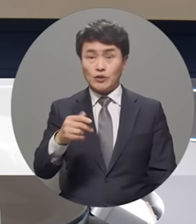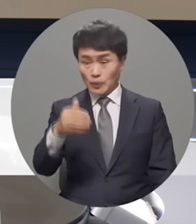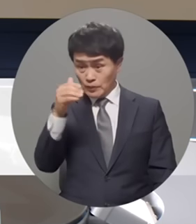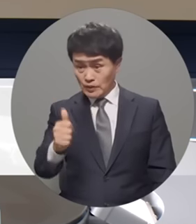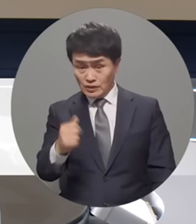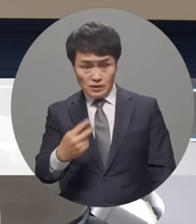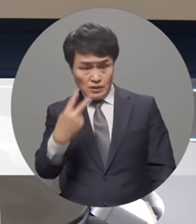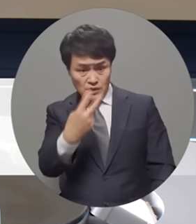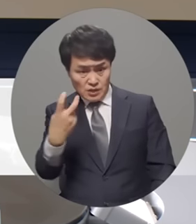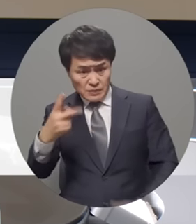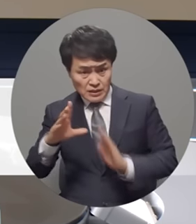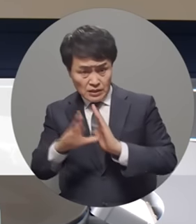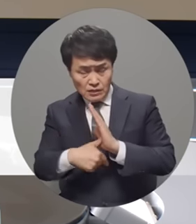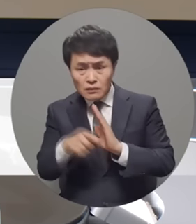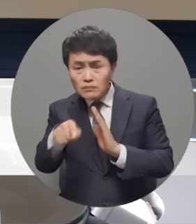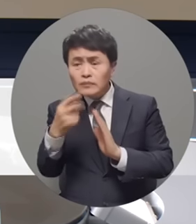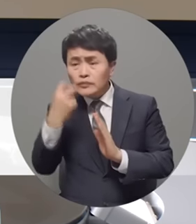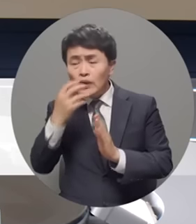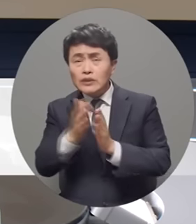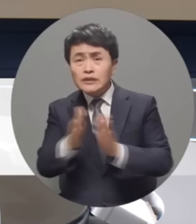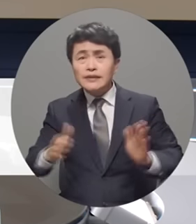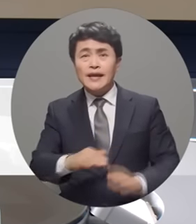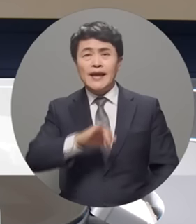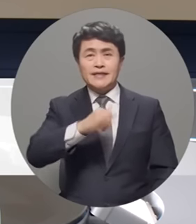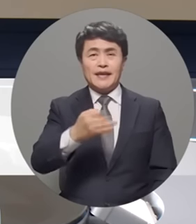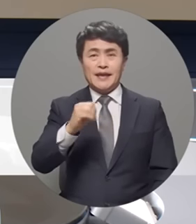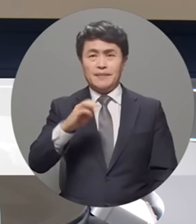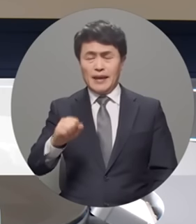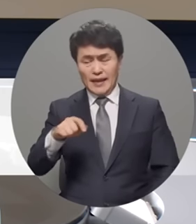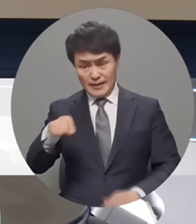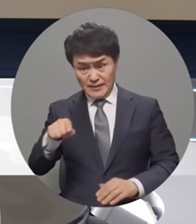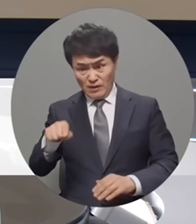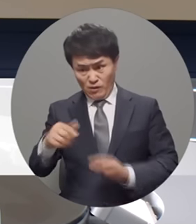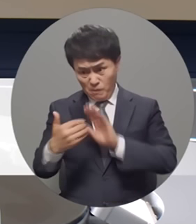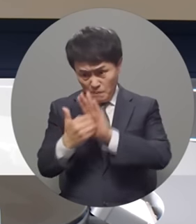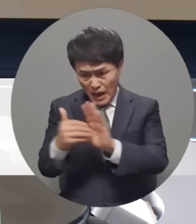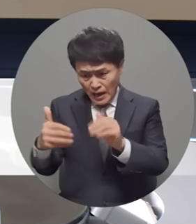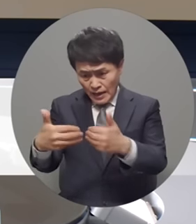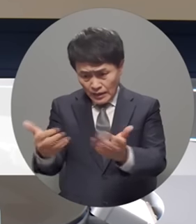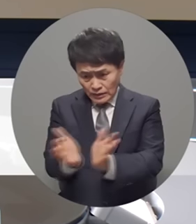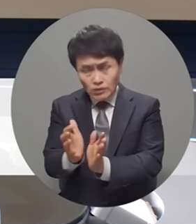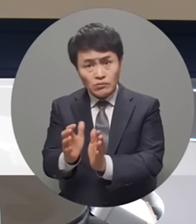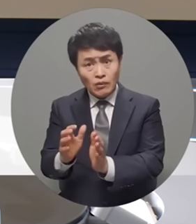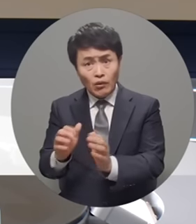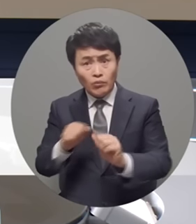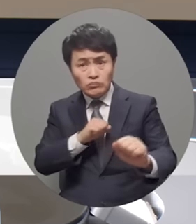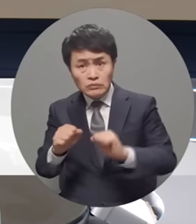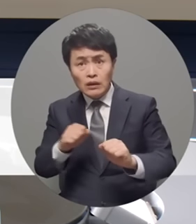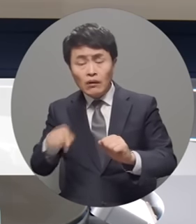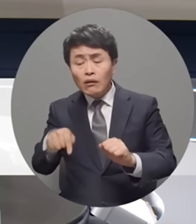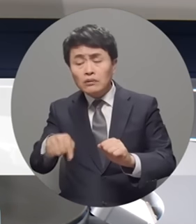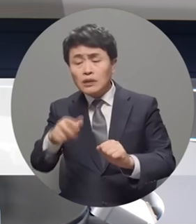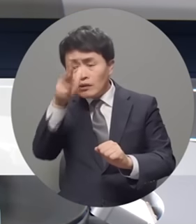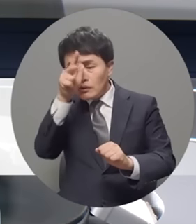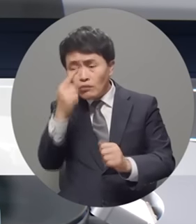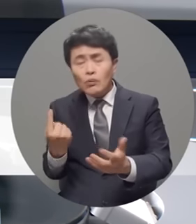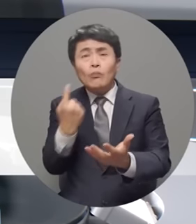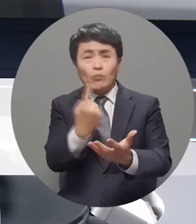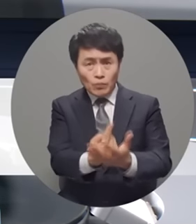2022년 정 씨가 수사를 받게 되자 JMS 안에서 대응팀이 가동이 됐는데요. 여기에 현직 경찰관이 속해